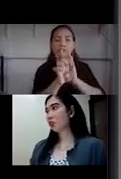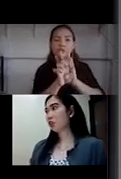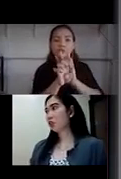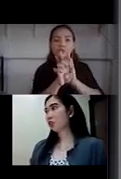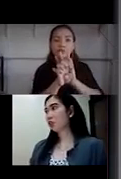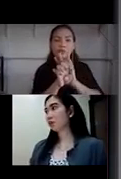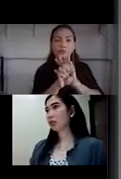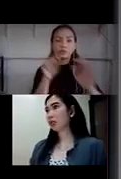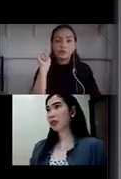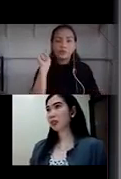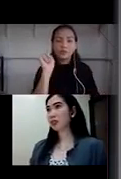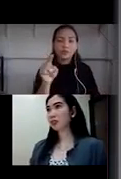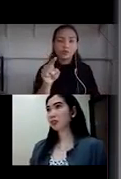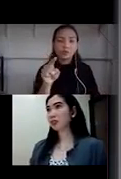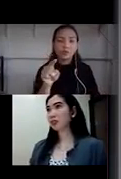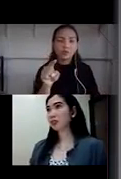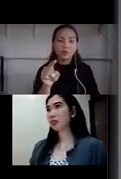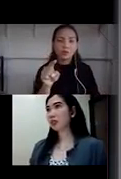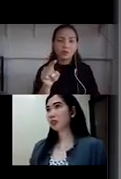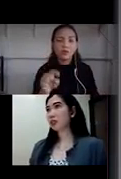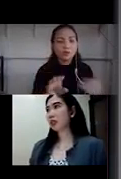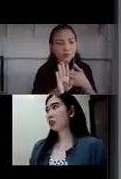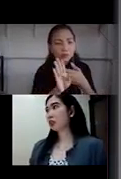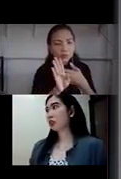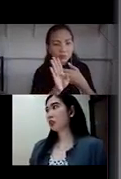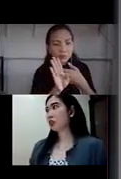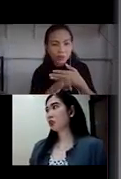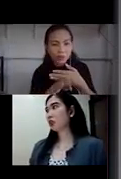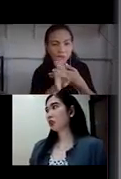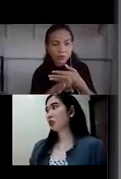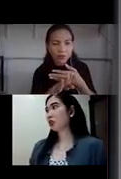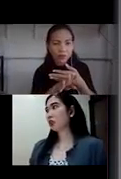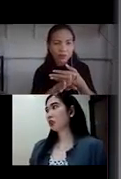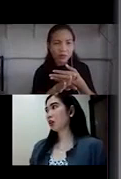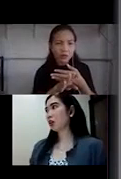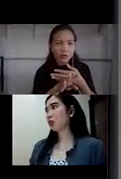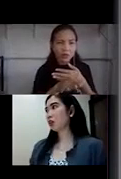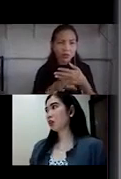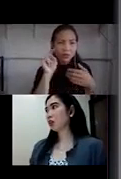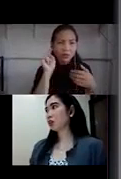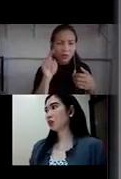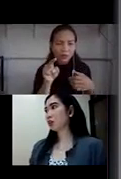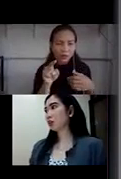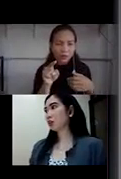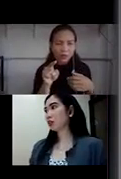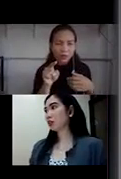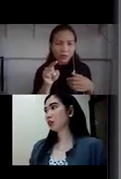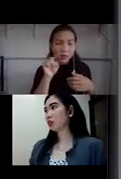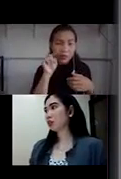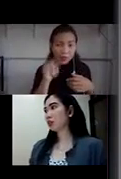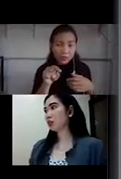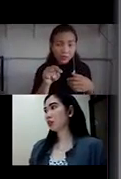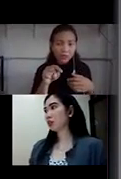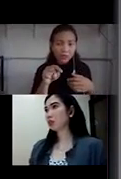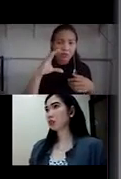clinic ko, balik tayo, clinic ko ang